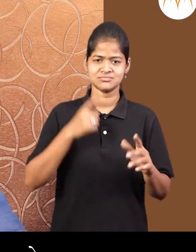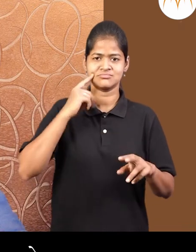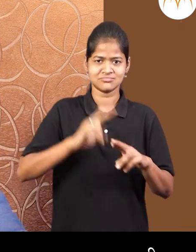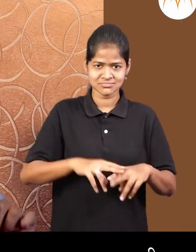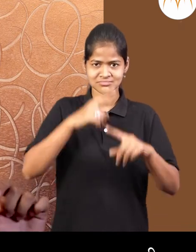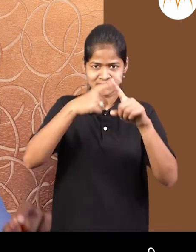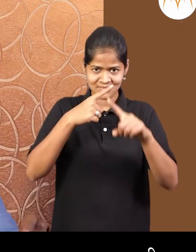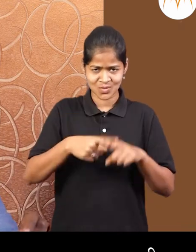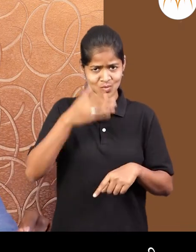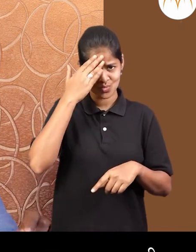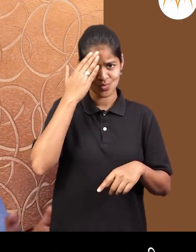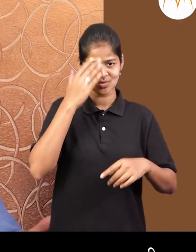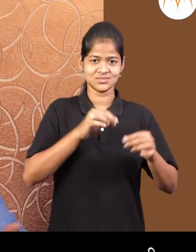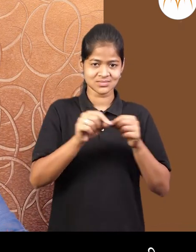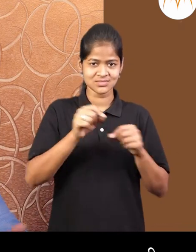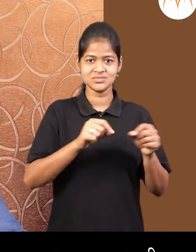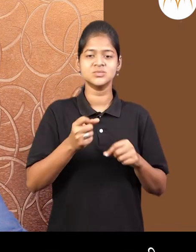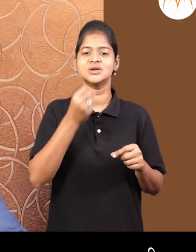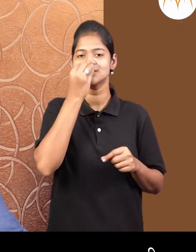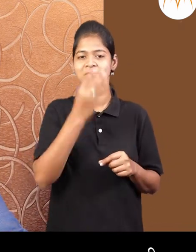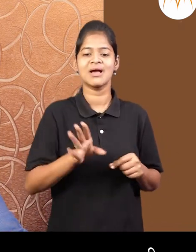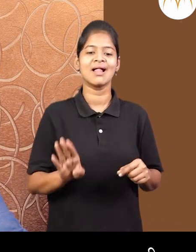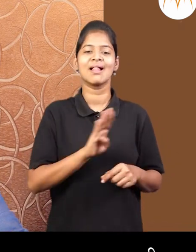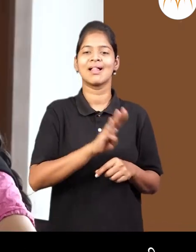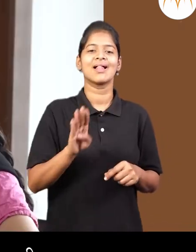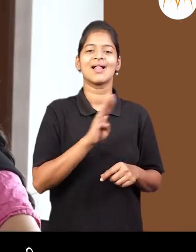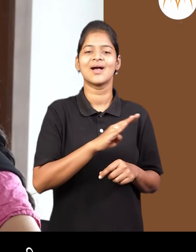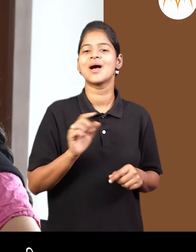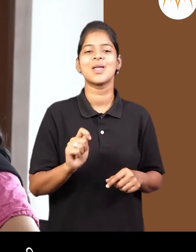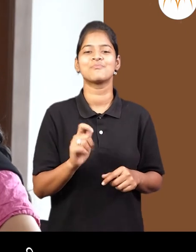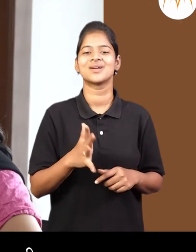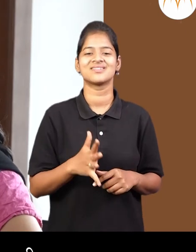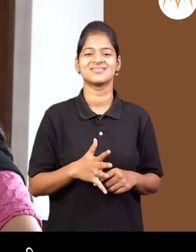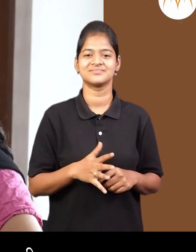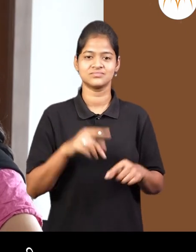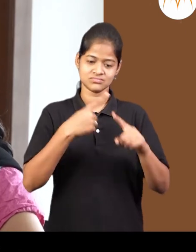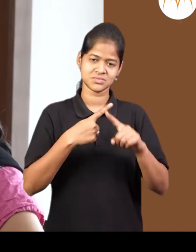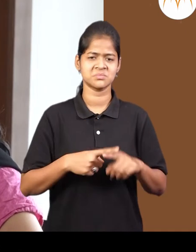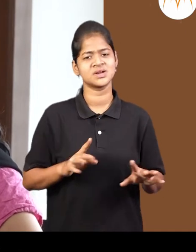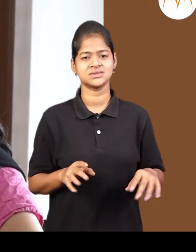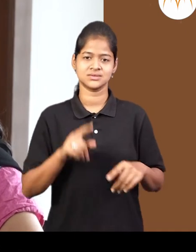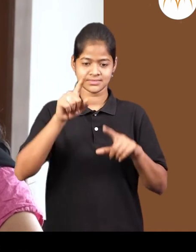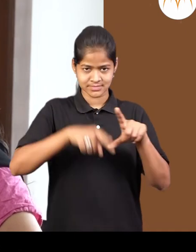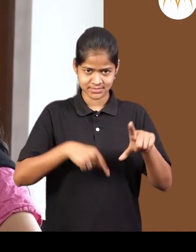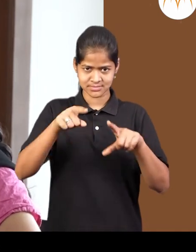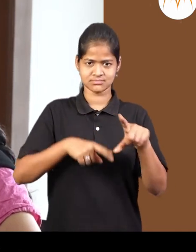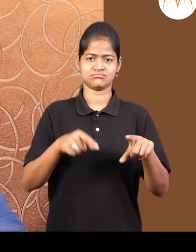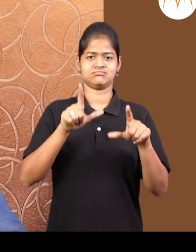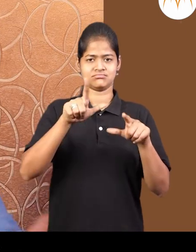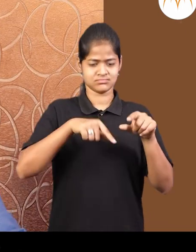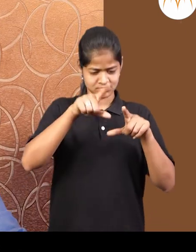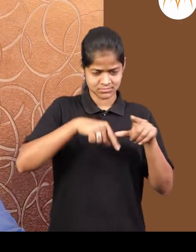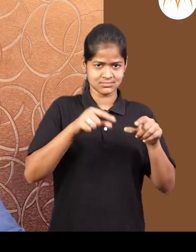असेल ना तर क्षेत्रफळ काढायला चौरस तुकडे आपल्याला लागणारच नाहीत. म्हणजे फक्त मोजपट्टी घ्यायची, त्याची लांबी आणि रुंदी